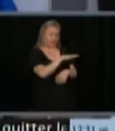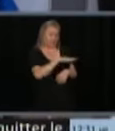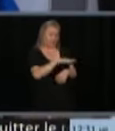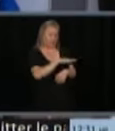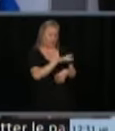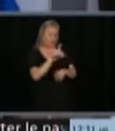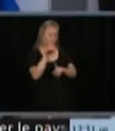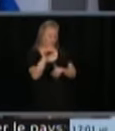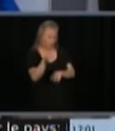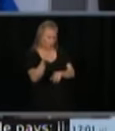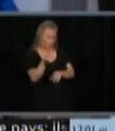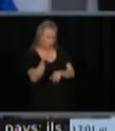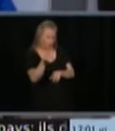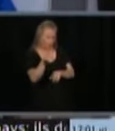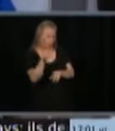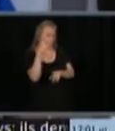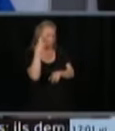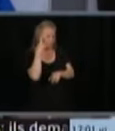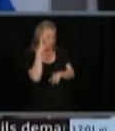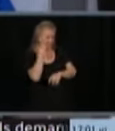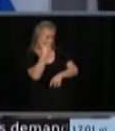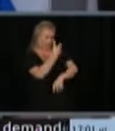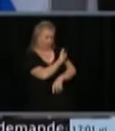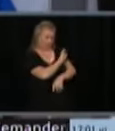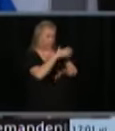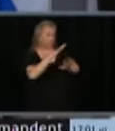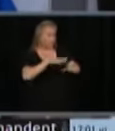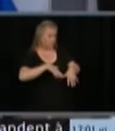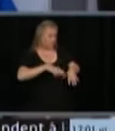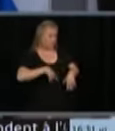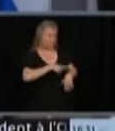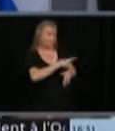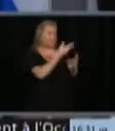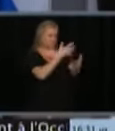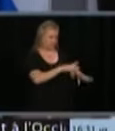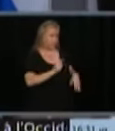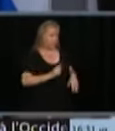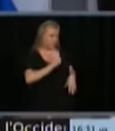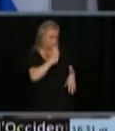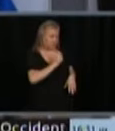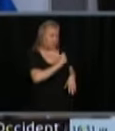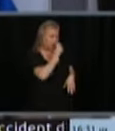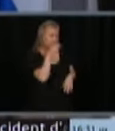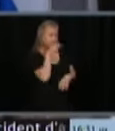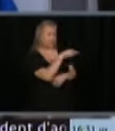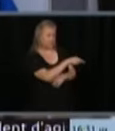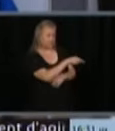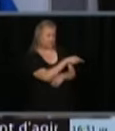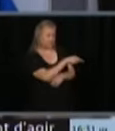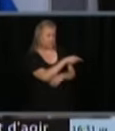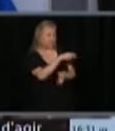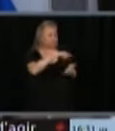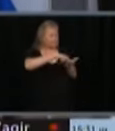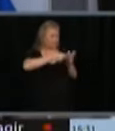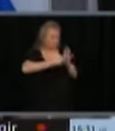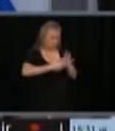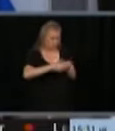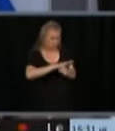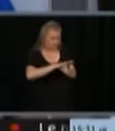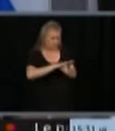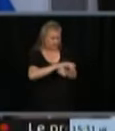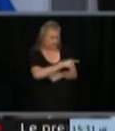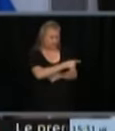tester, est-ce qu'il faut comprendre qu'en ce moment, c'est pas suffisant puis qu'il y a des éclosions ou des transmissions qui se font